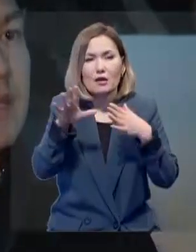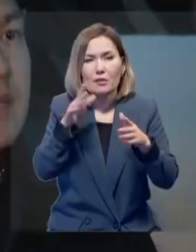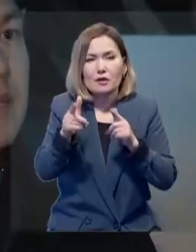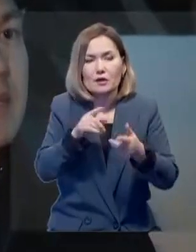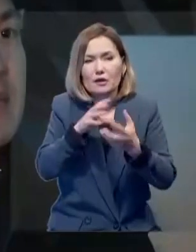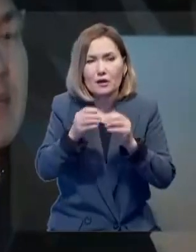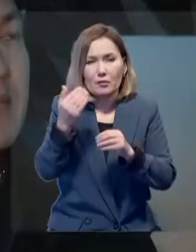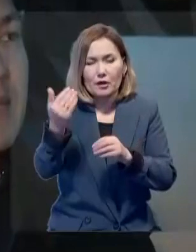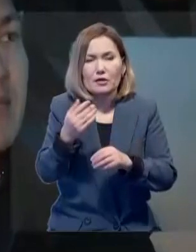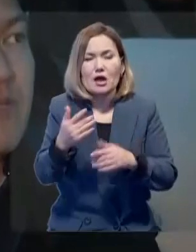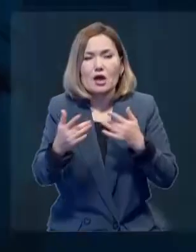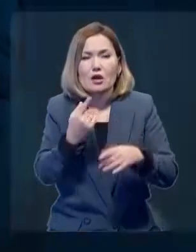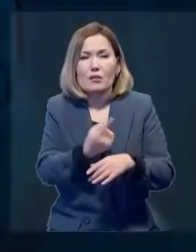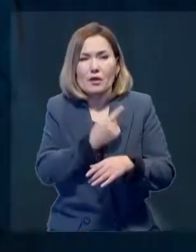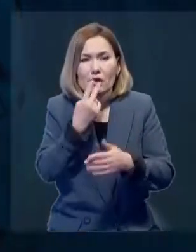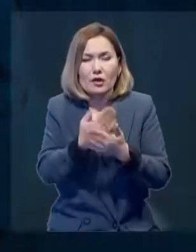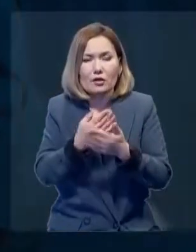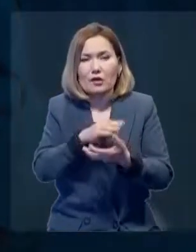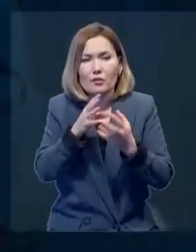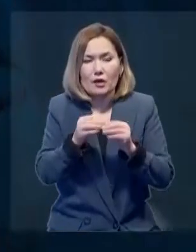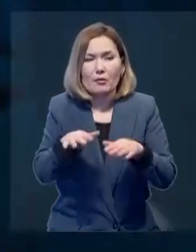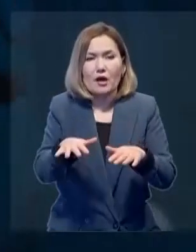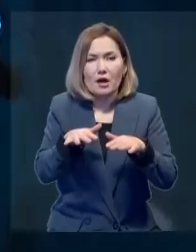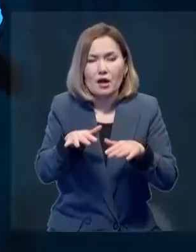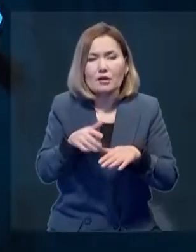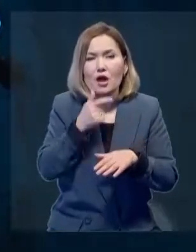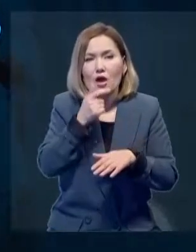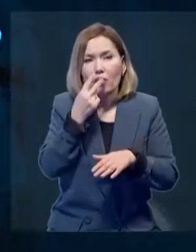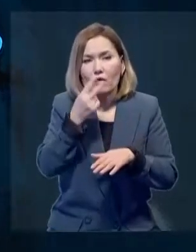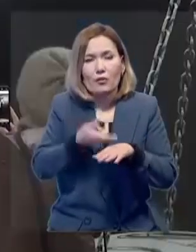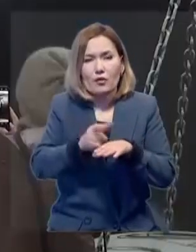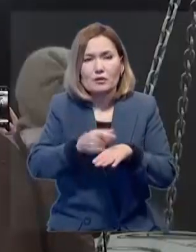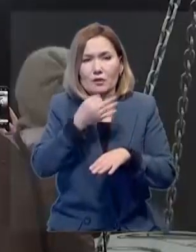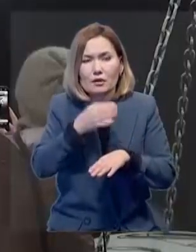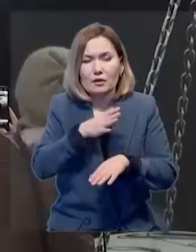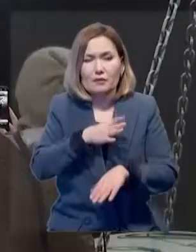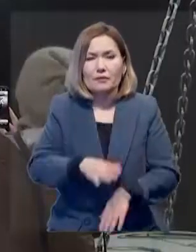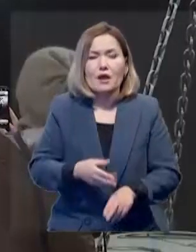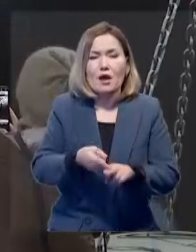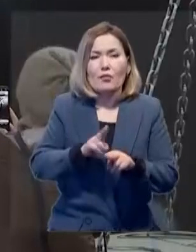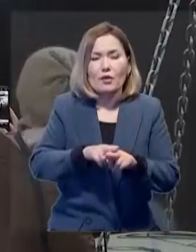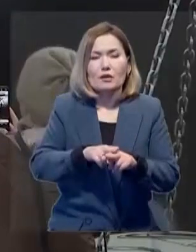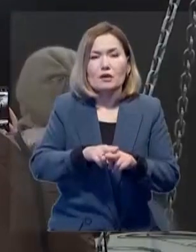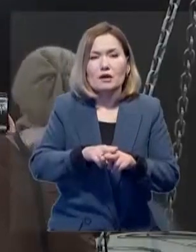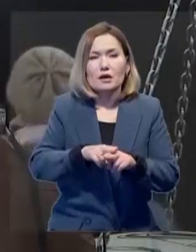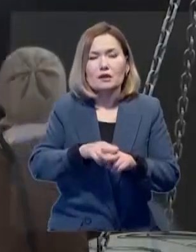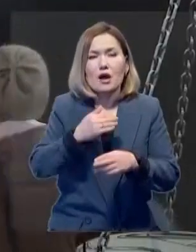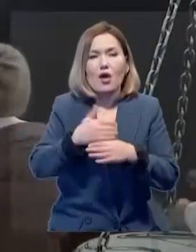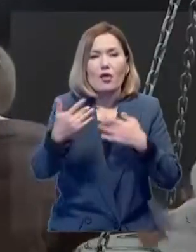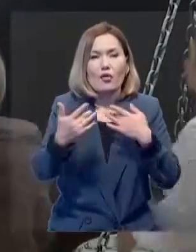шеберлік танытты. Іле аудандық мәдениет үйіне жиналған көрермен драманы жоғары бағалады. Бұл шығармада айтылатын ой